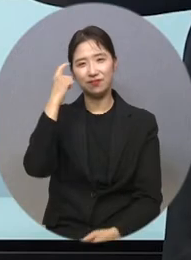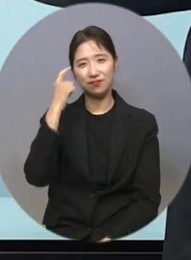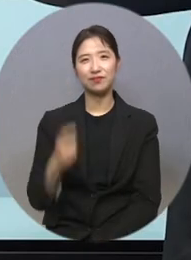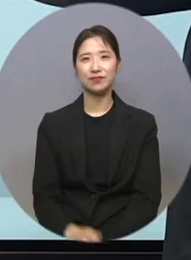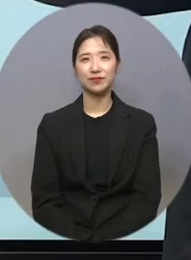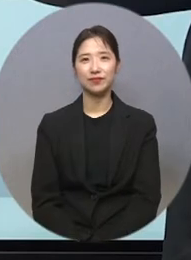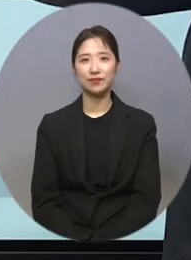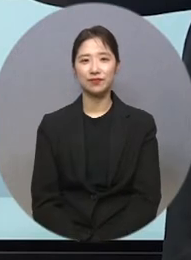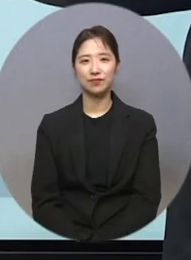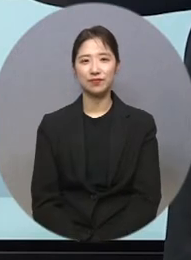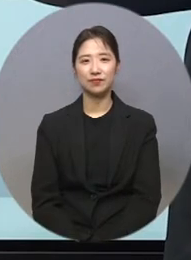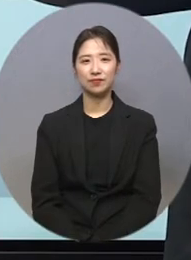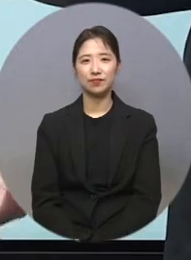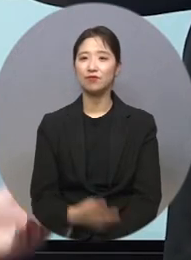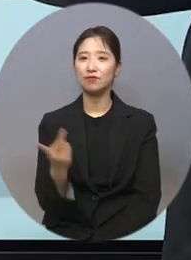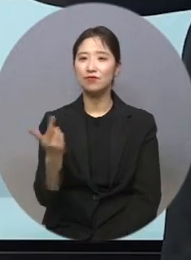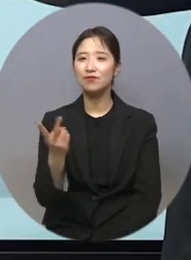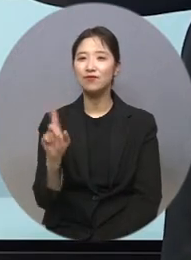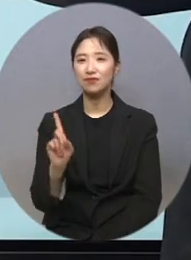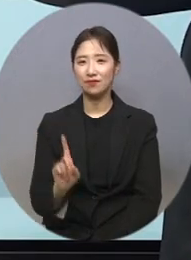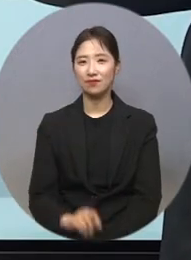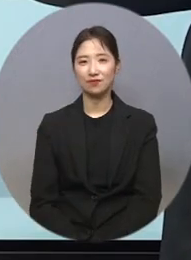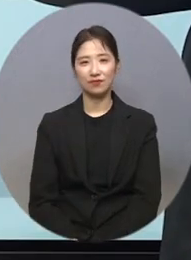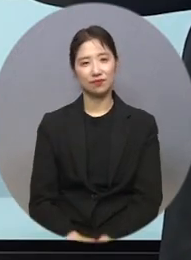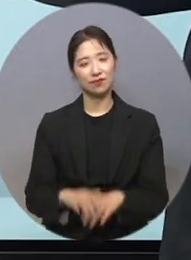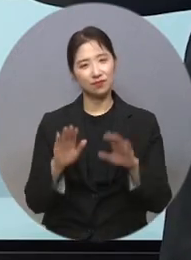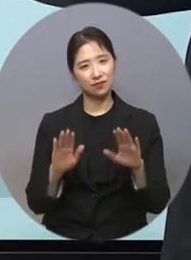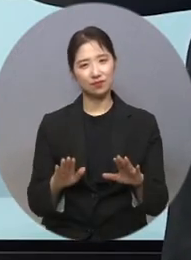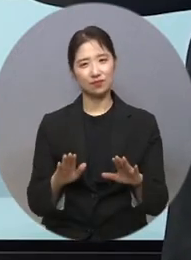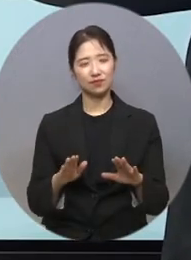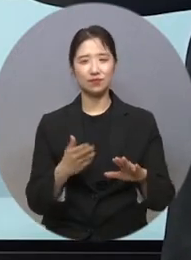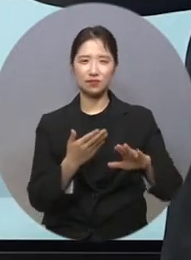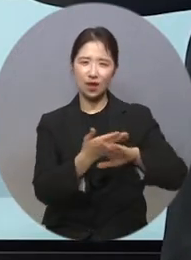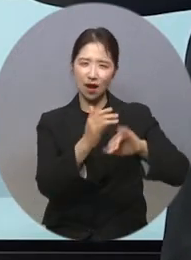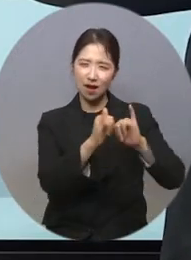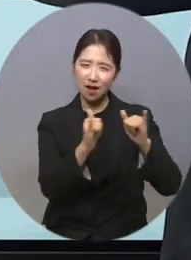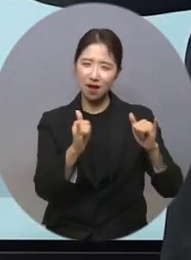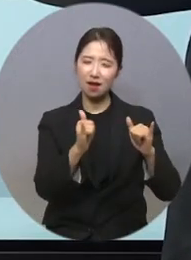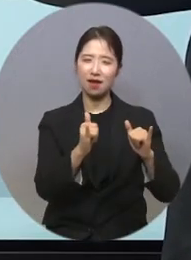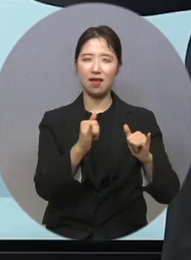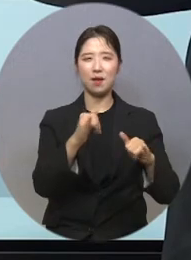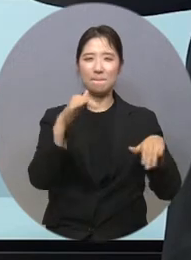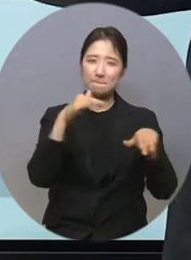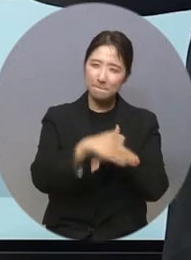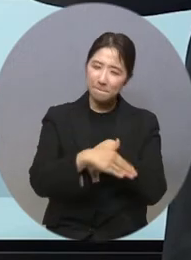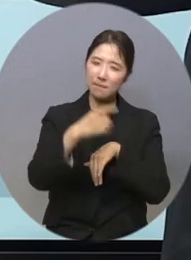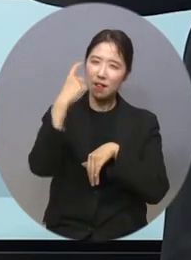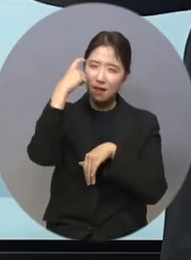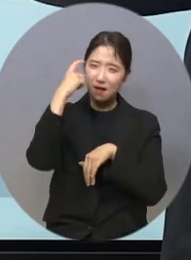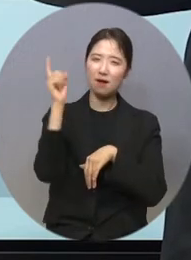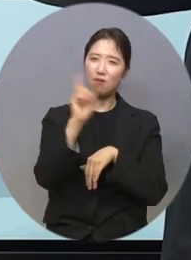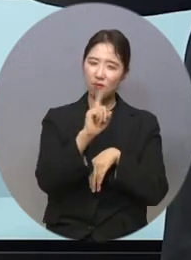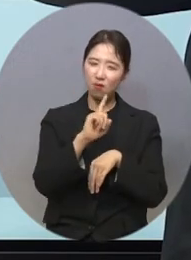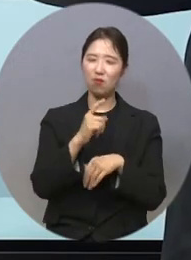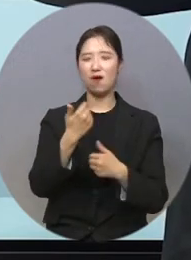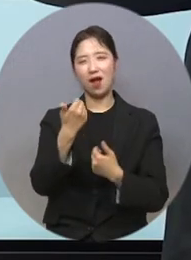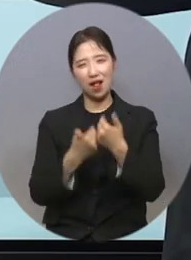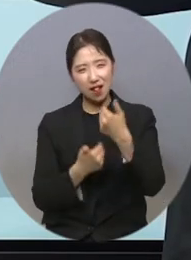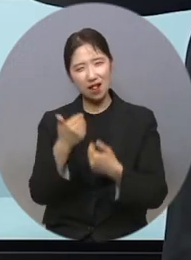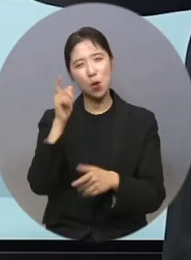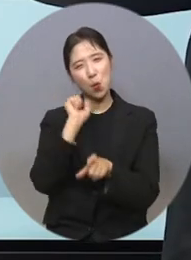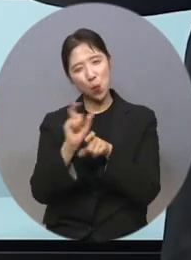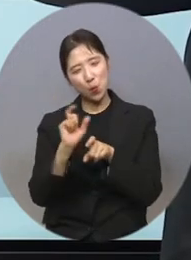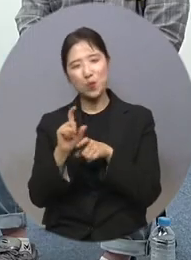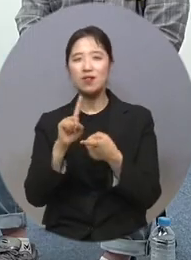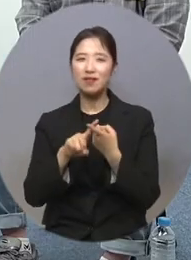많이 들었습니다. 우리 두 분은 어떠셨어요? 지금 이제 외부의 시선이나 거기서 오는 갈등, 고민 막 이런 것들 얘기